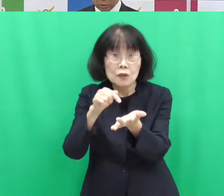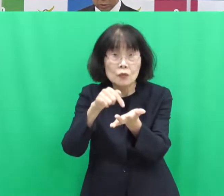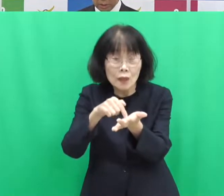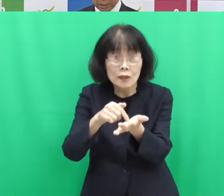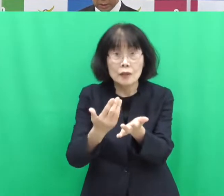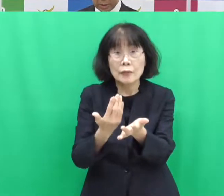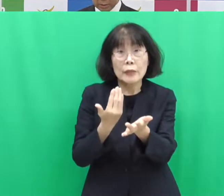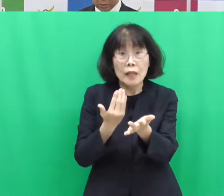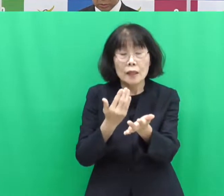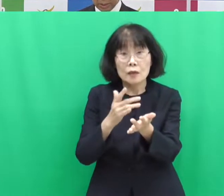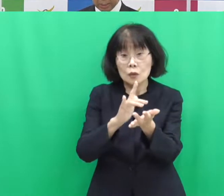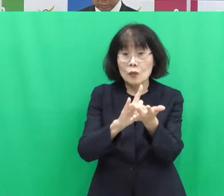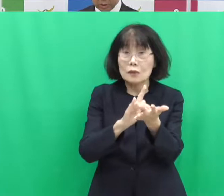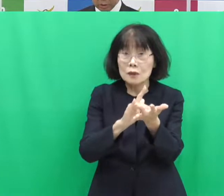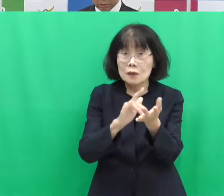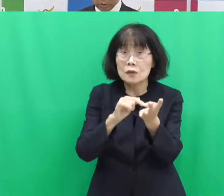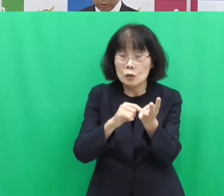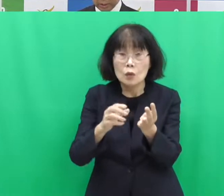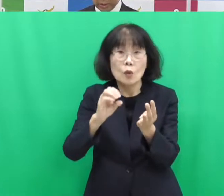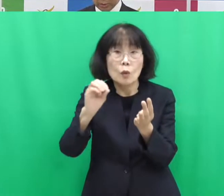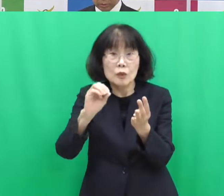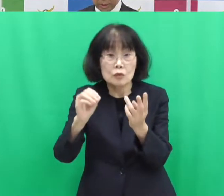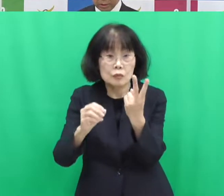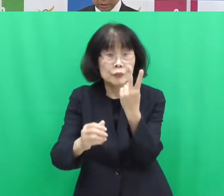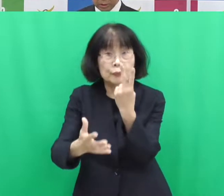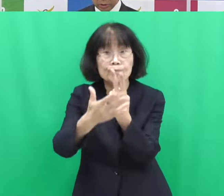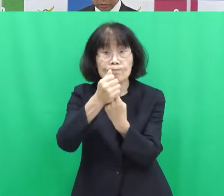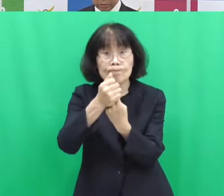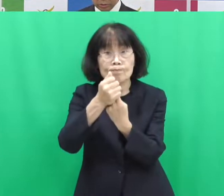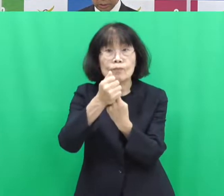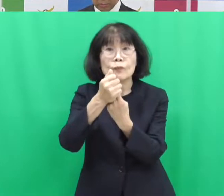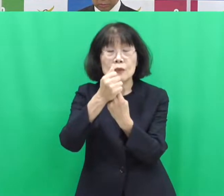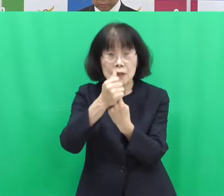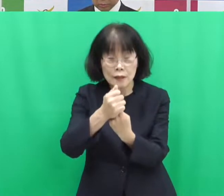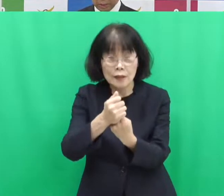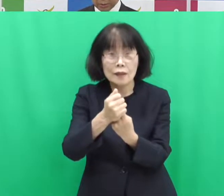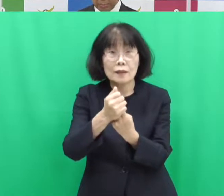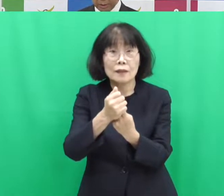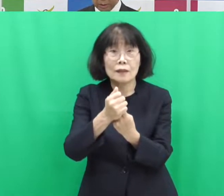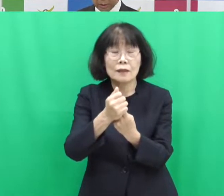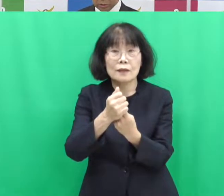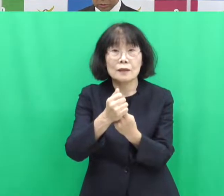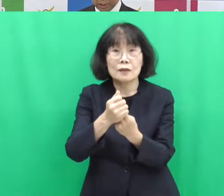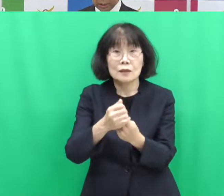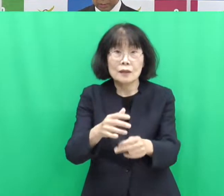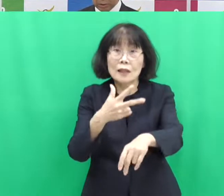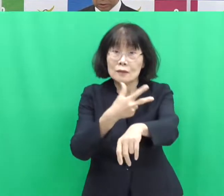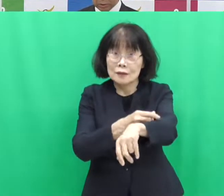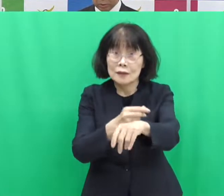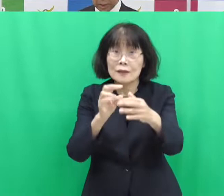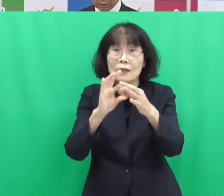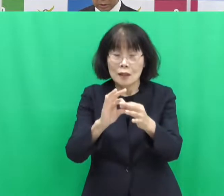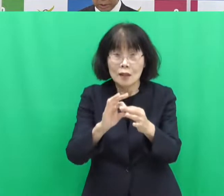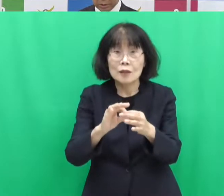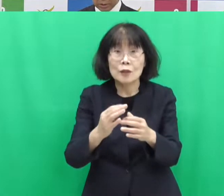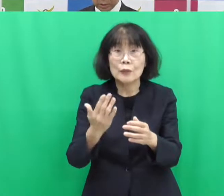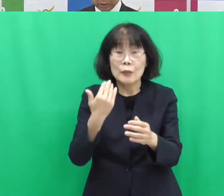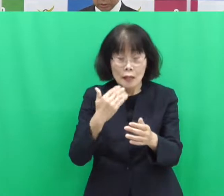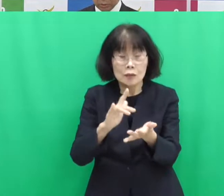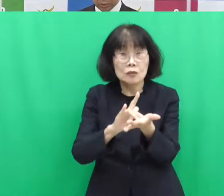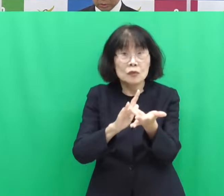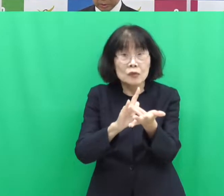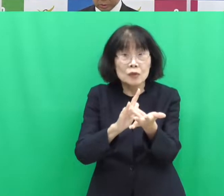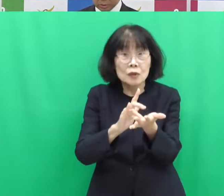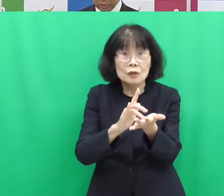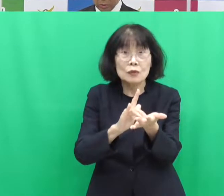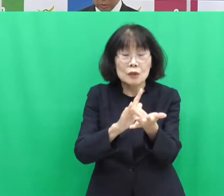と従来株それぞれに対応した2種類の成分を含んでいるため、従来型ワクチンと比較して現在流